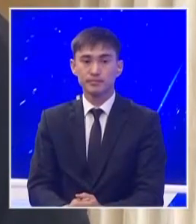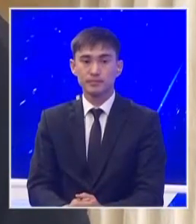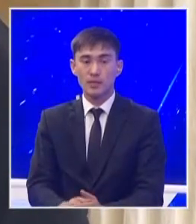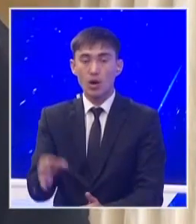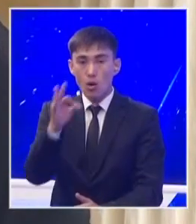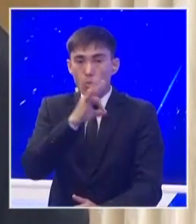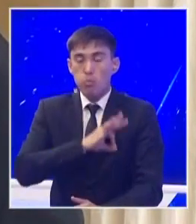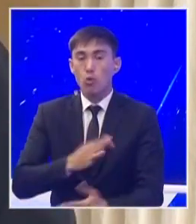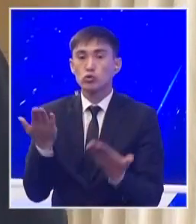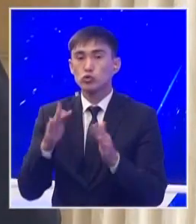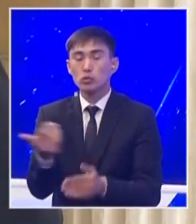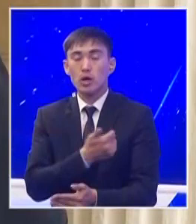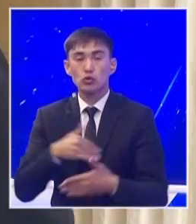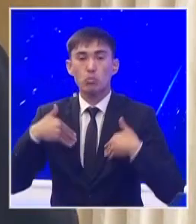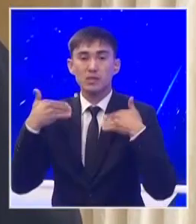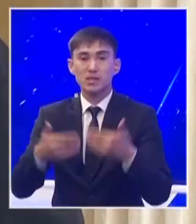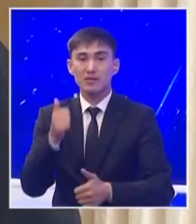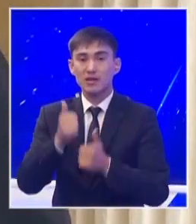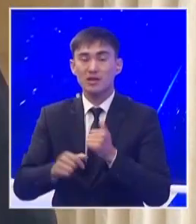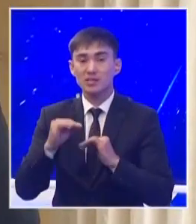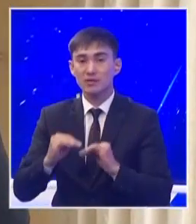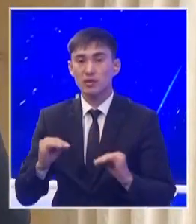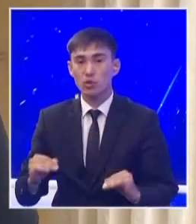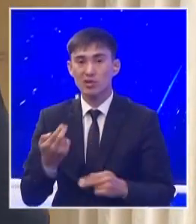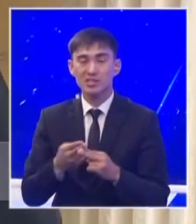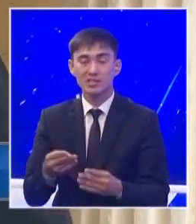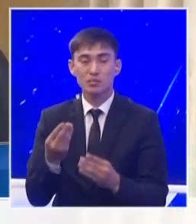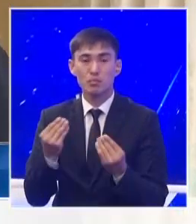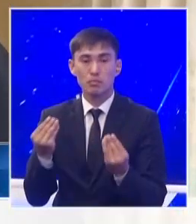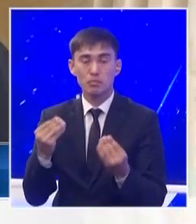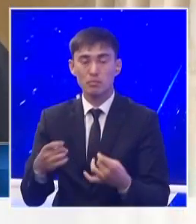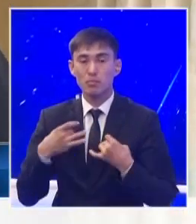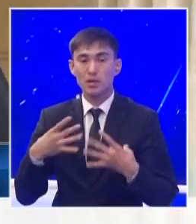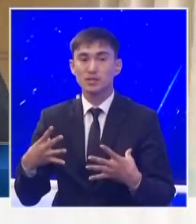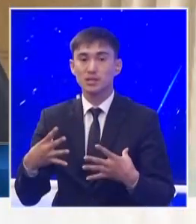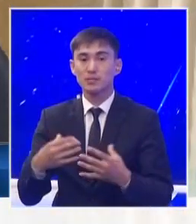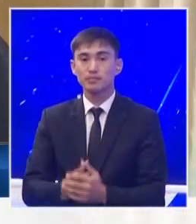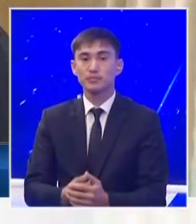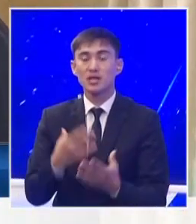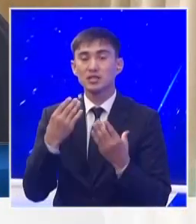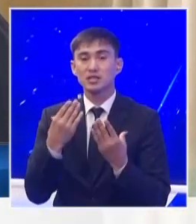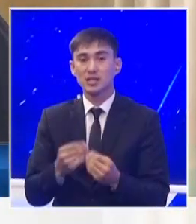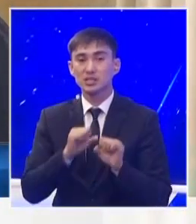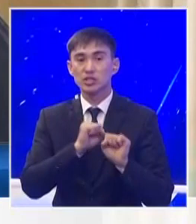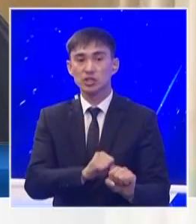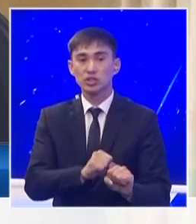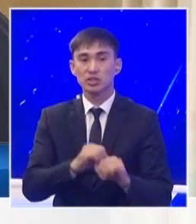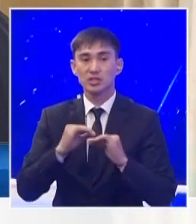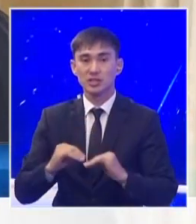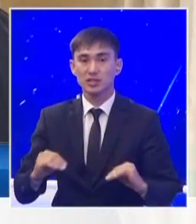Пользуясь случаем, хотел бы поздравить каждого ребенка с этим замечательным праздником, День защитника